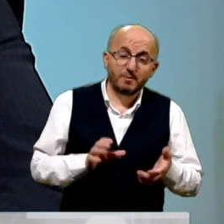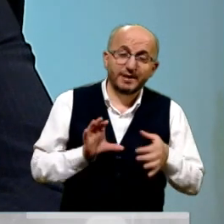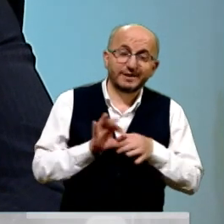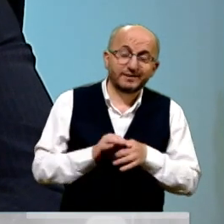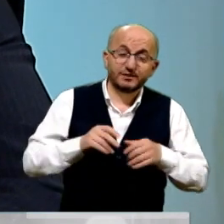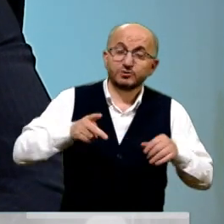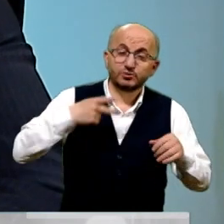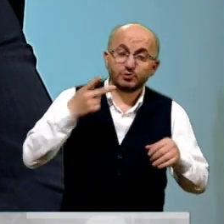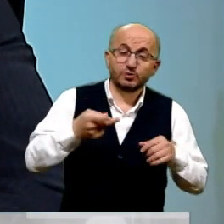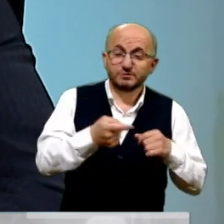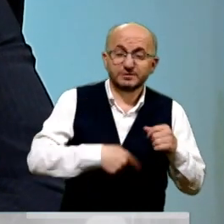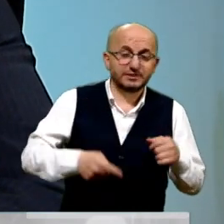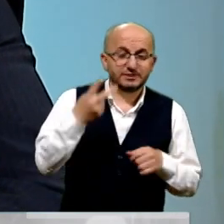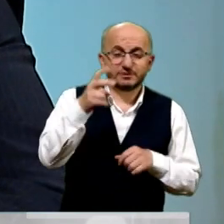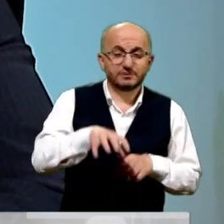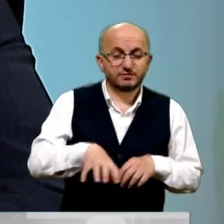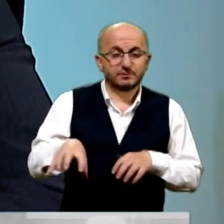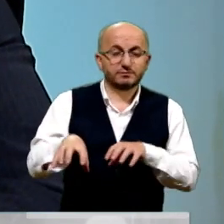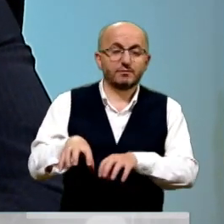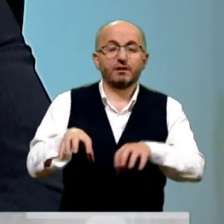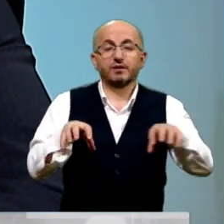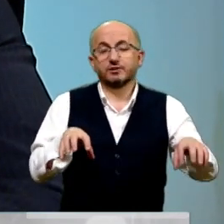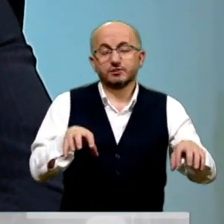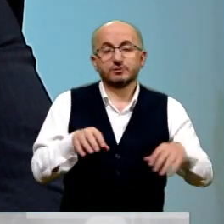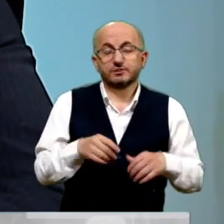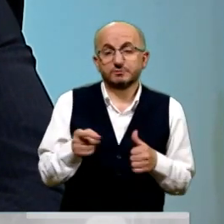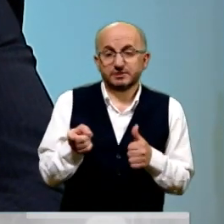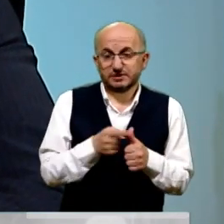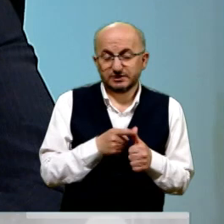sözcükleri biz iki kısma ayırıyoruz bir